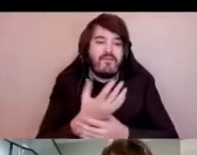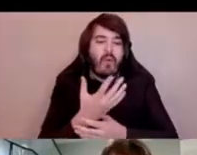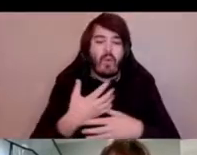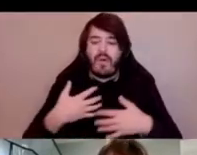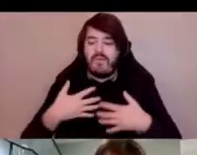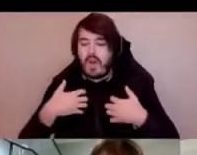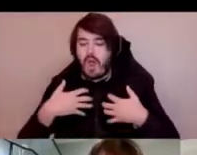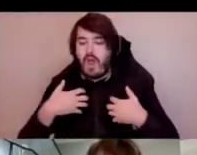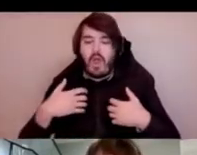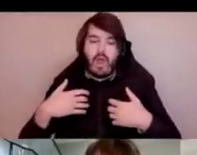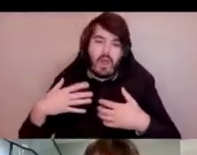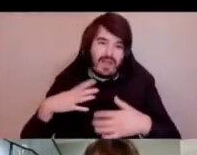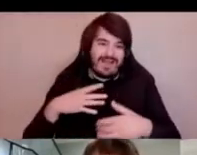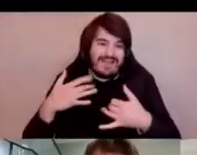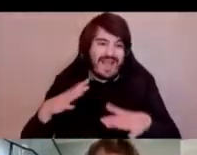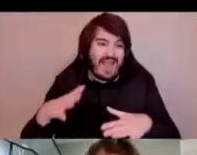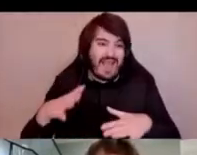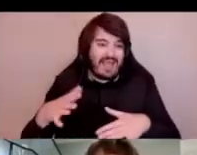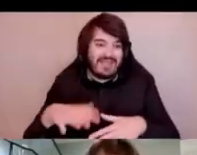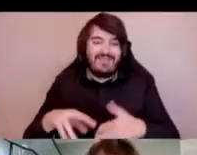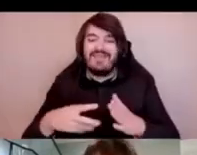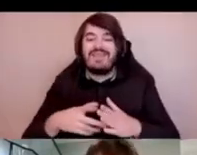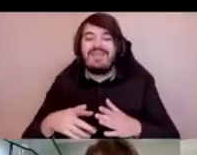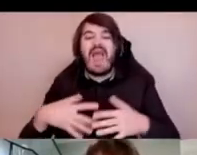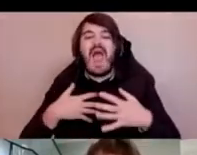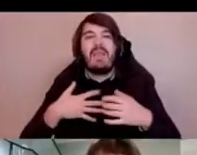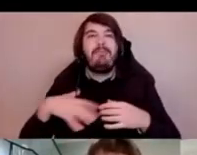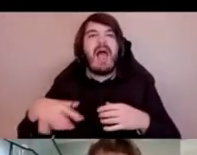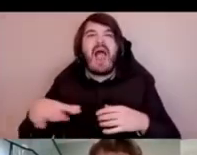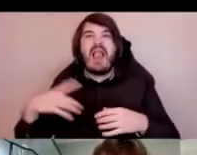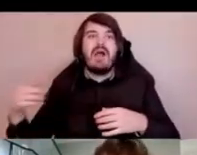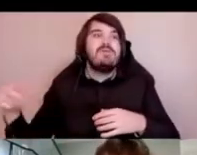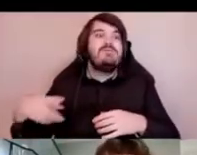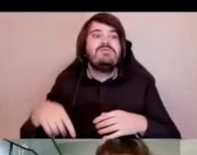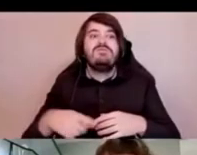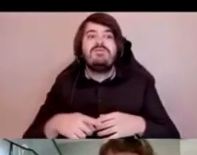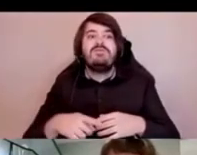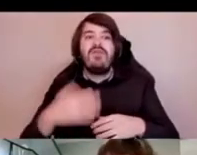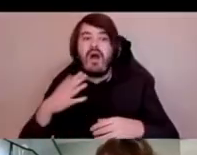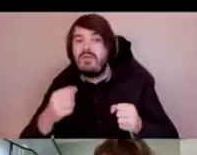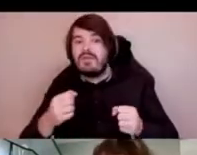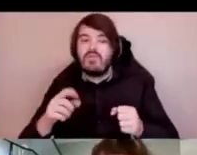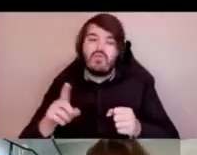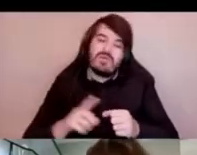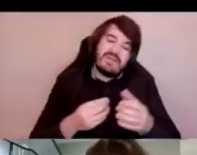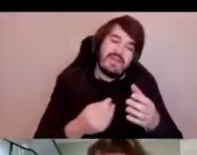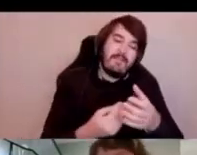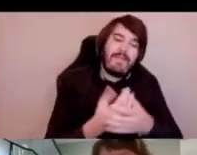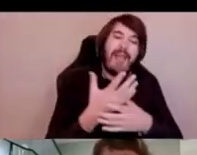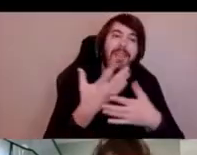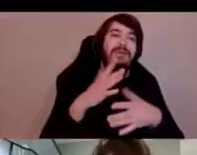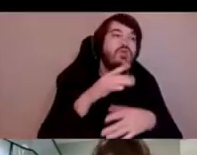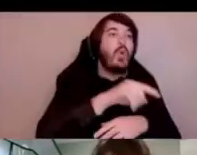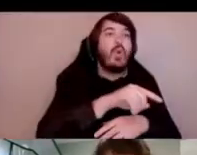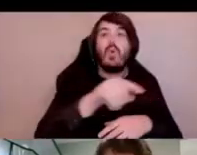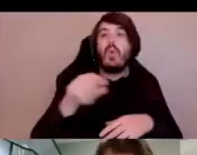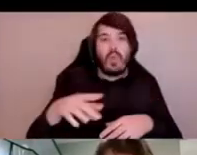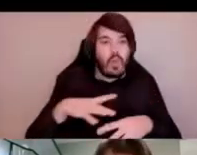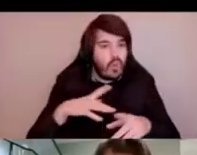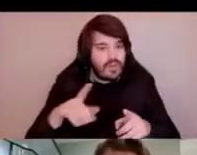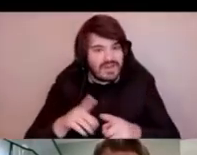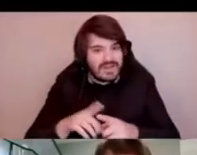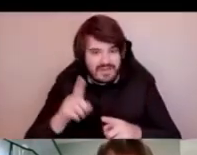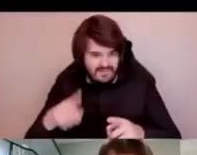c'est tout ce qui a rapport avec le monde animal, puis flore, c'est le monde végétal, les plantes, qui sont déjà sur notre